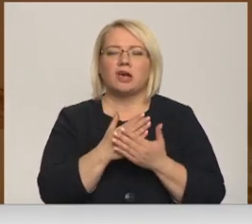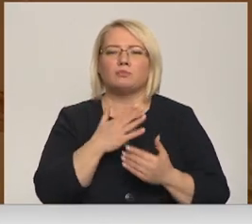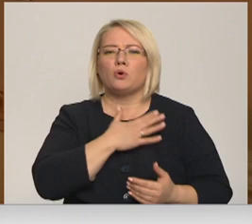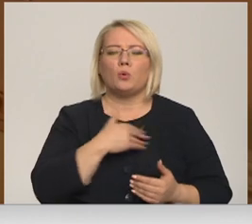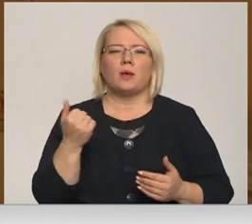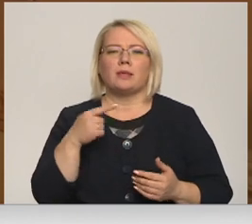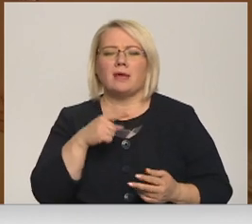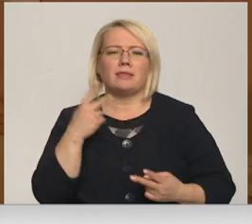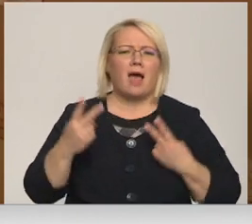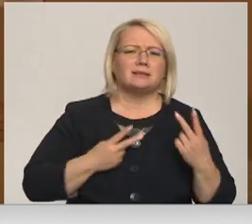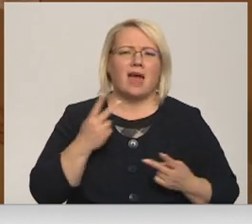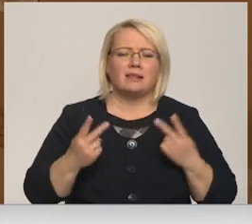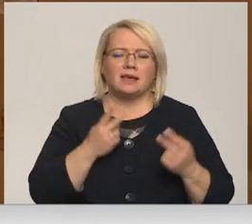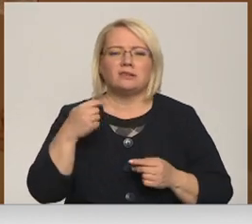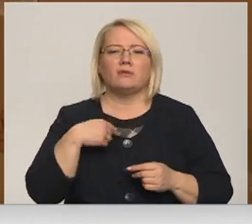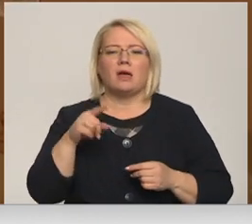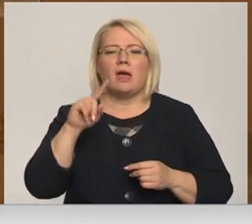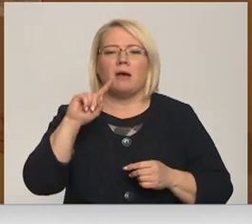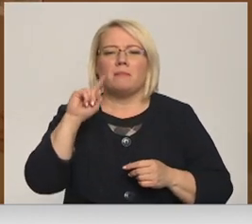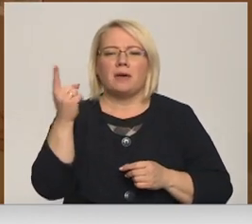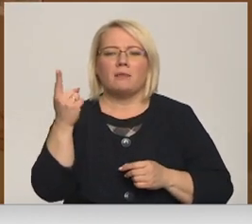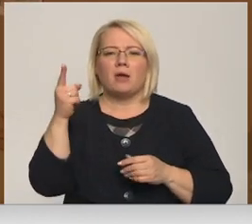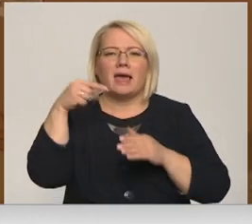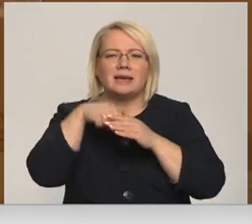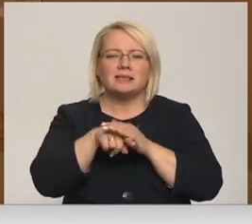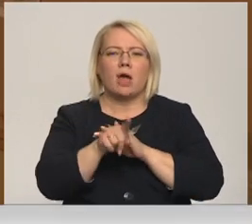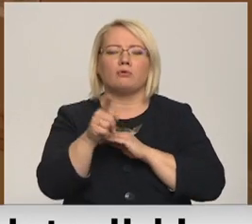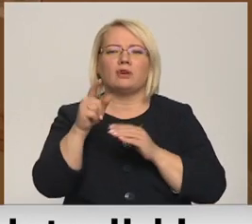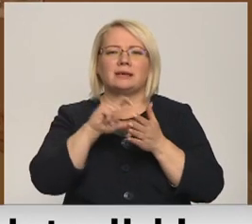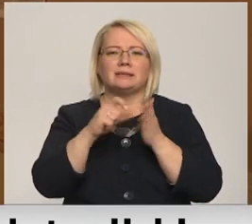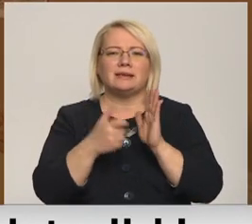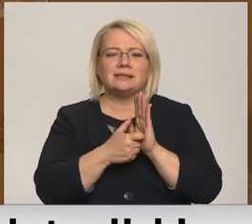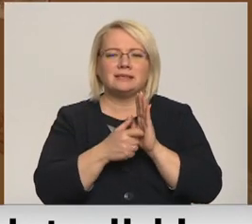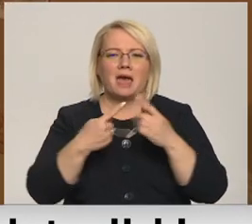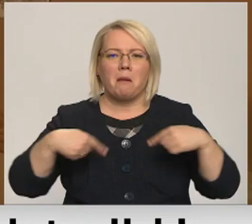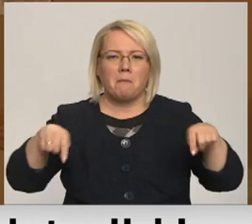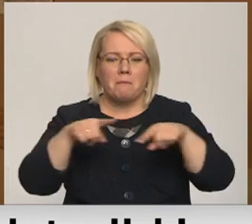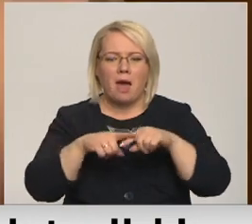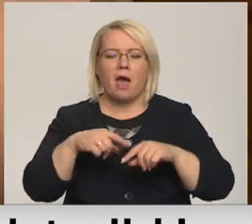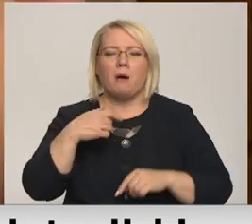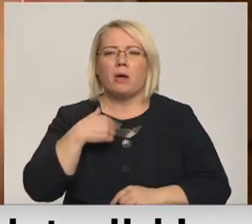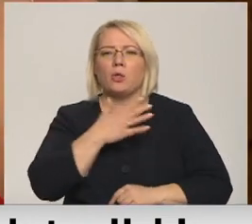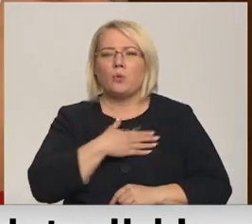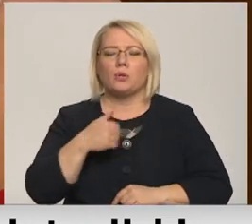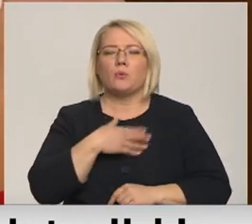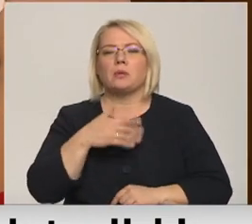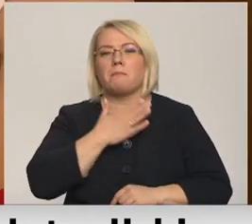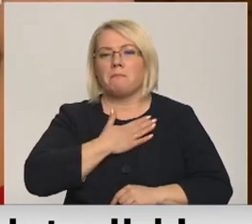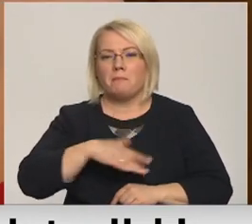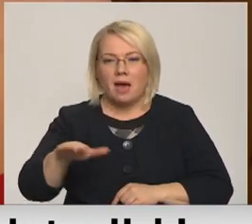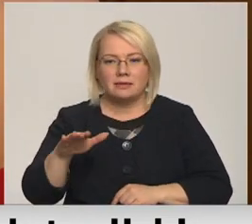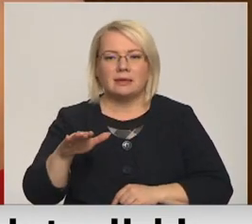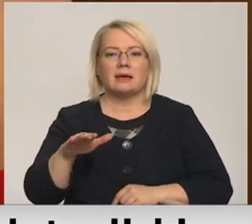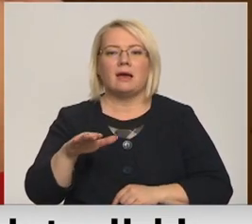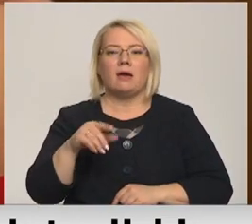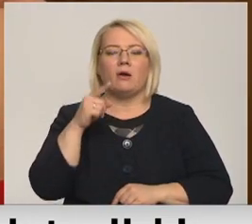daubas un itai nav mana pirmo pīredze izolaušana uztabā. Man cieši, cieši patika un man prīci, ka otku un